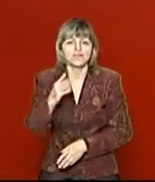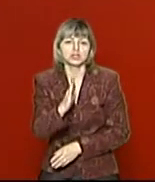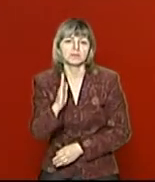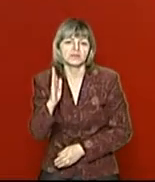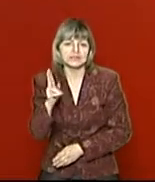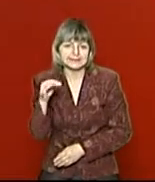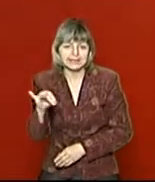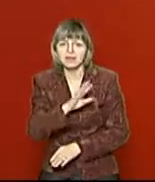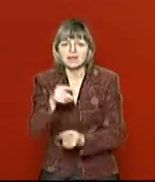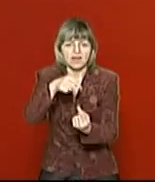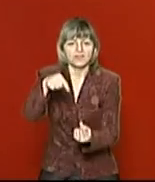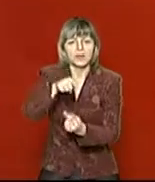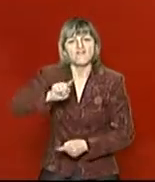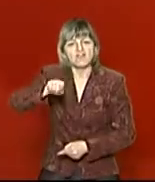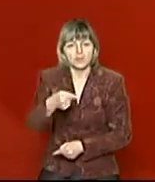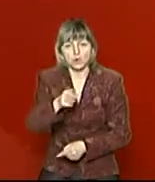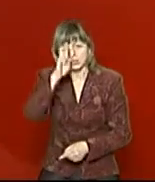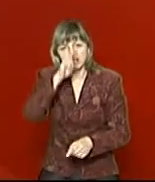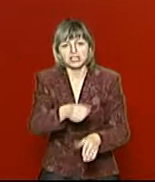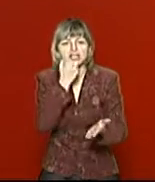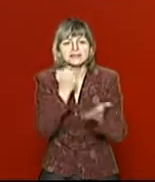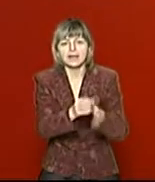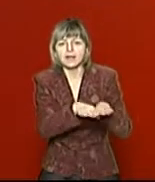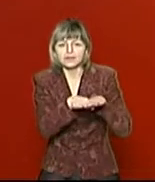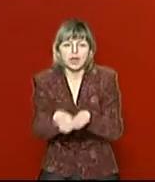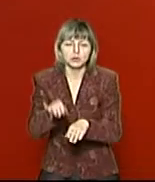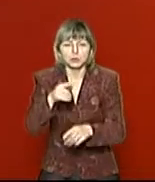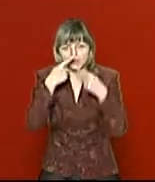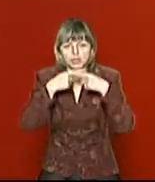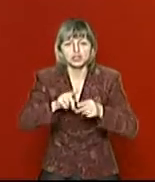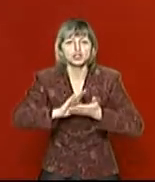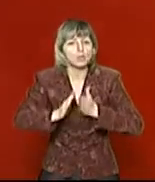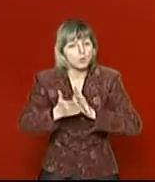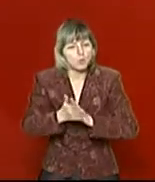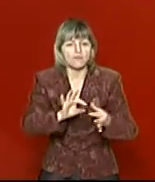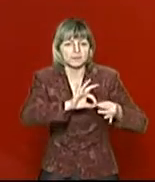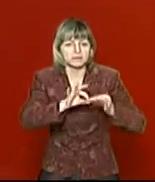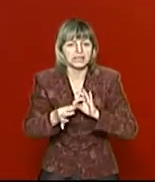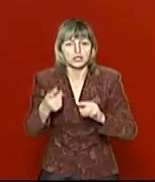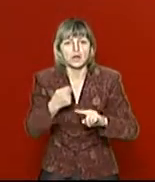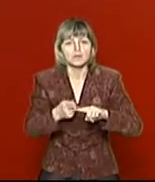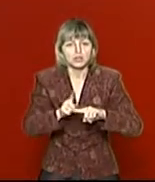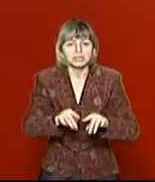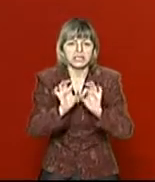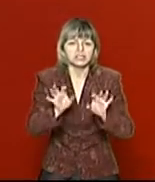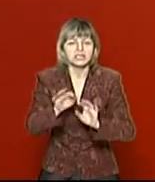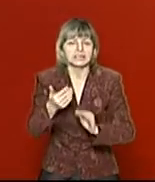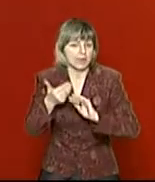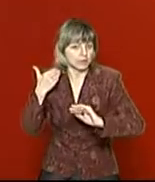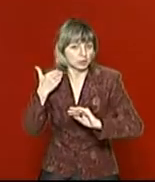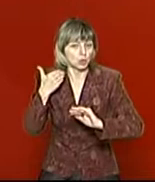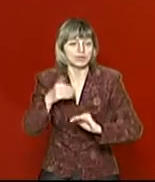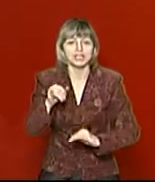Луцьк-Володимир-Волинський не відповідає вимогам держстандарту та технічним умовам. Детальніше про це йшлося у новинах